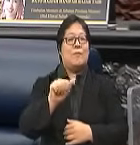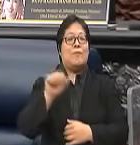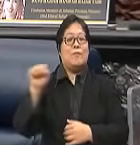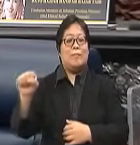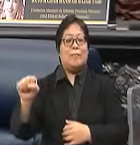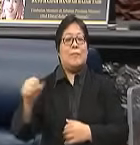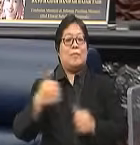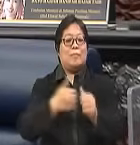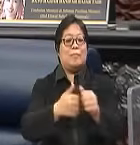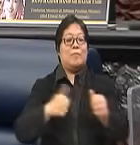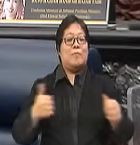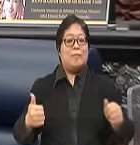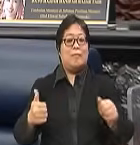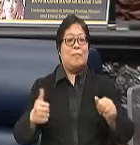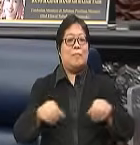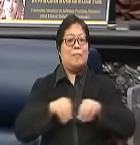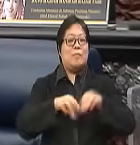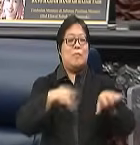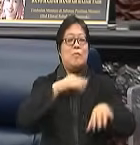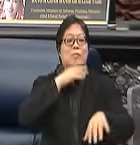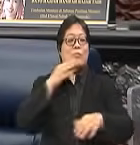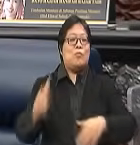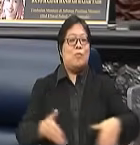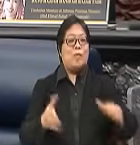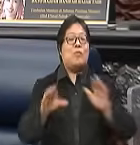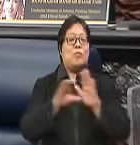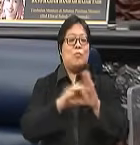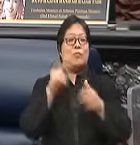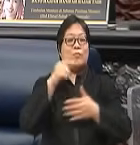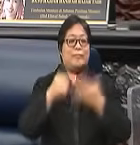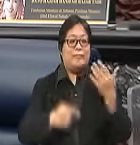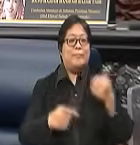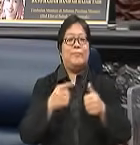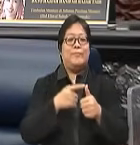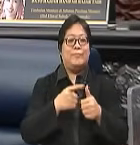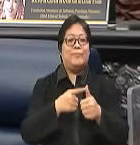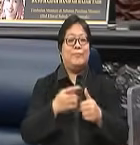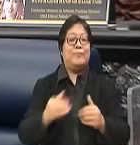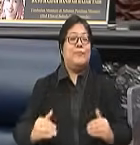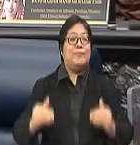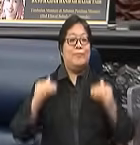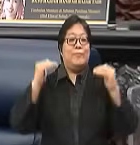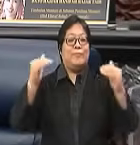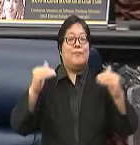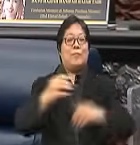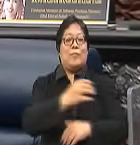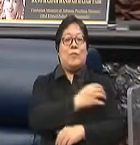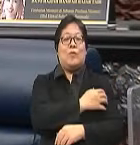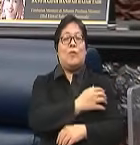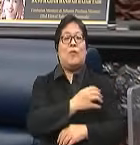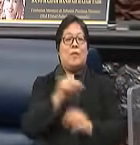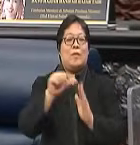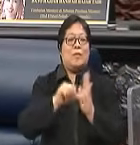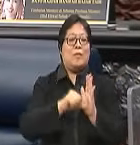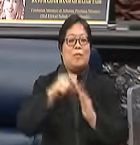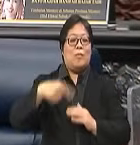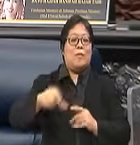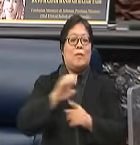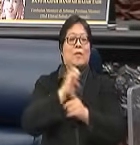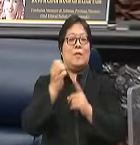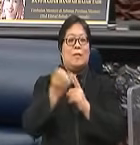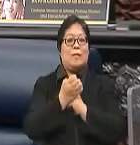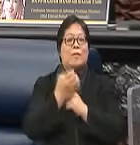mencegah pencemaran sungai adalah seperti berikut pertama mempertingkatkan pengakuan atau koleksi alam